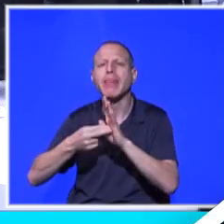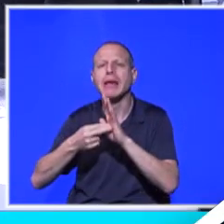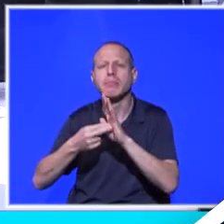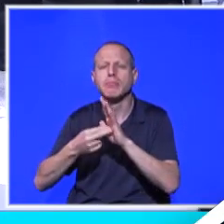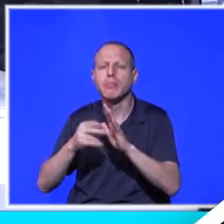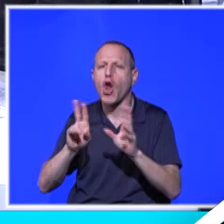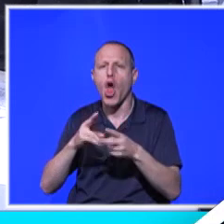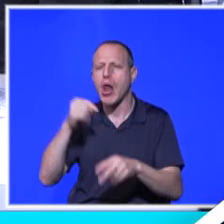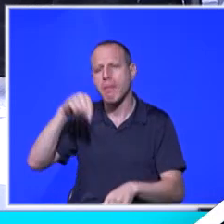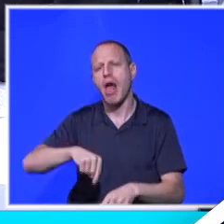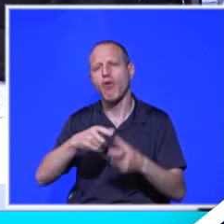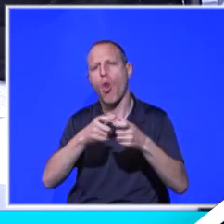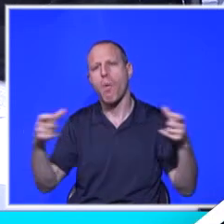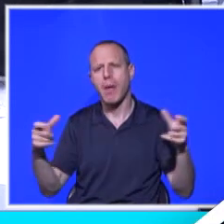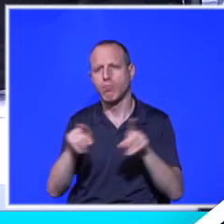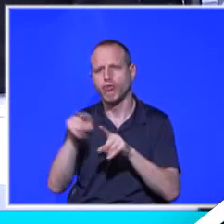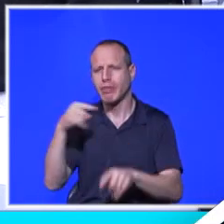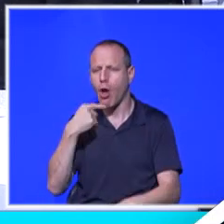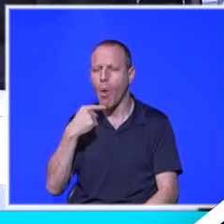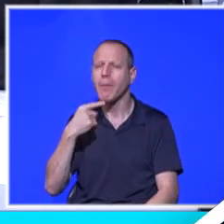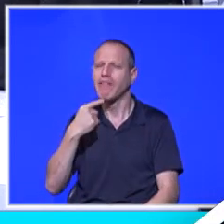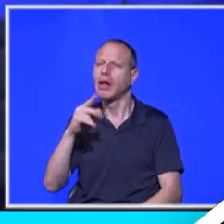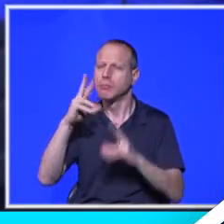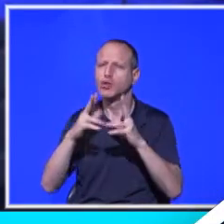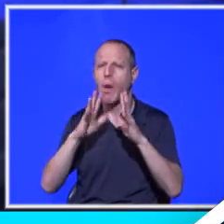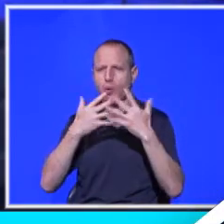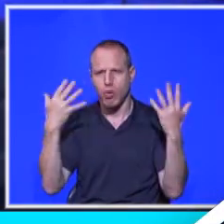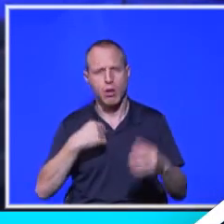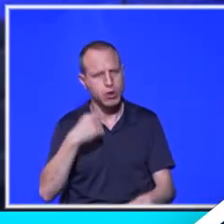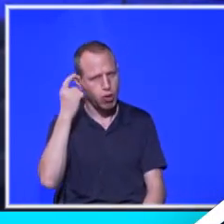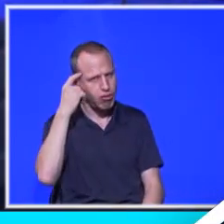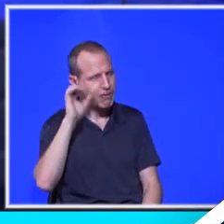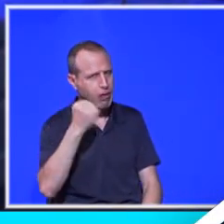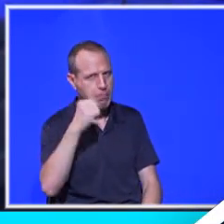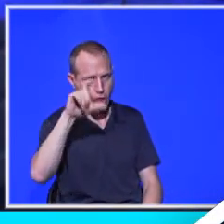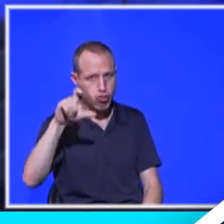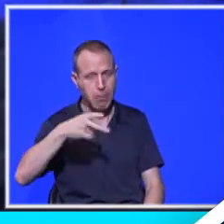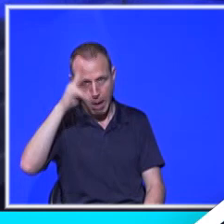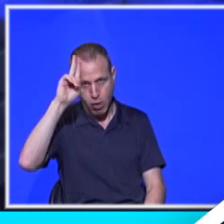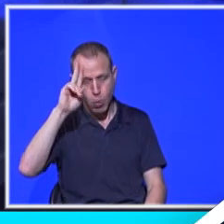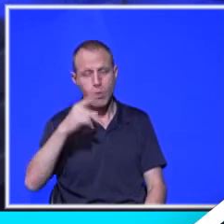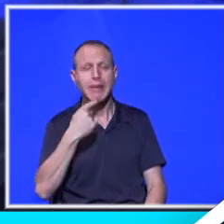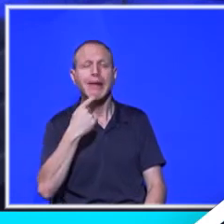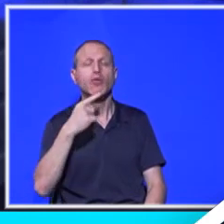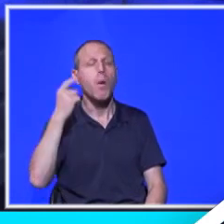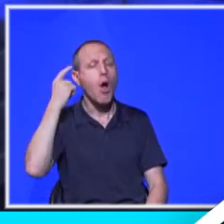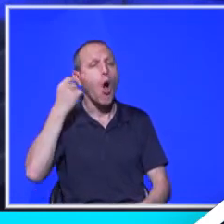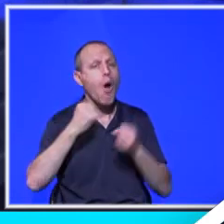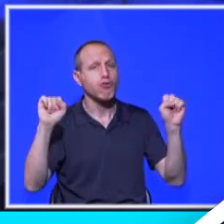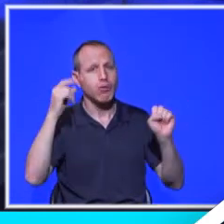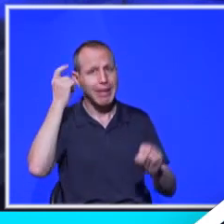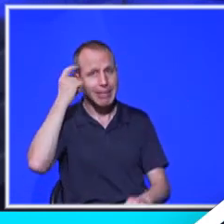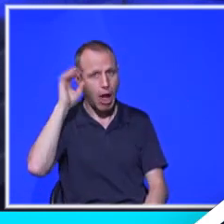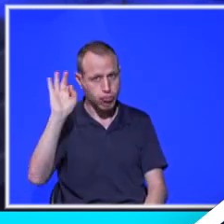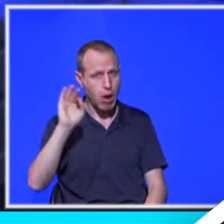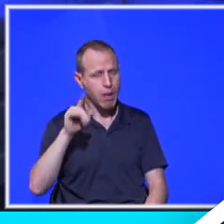יכולים לבוא לאולפן כמו שאתה אומר את זה ולהגיד את זה באופן מאוד ברור. אני חושב שאם אנשים בליכוד יביעו באופן חופשי את דעתם, זה יחזק